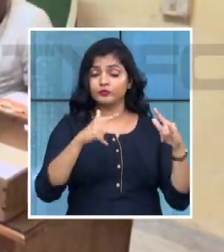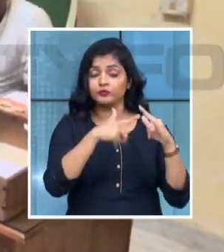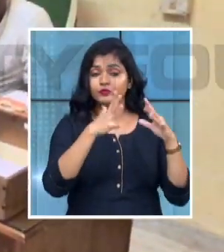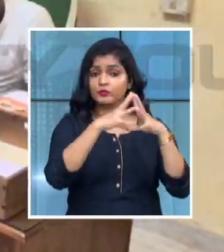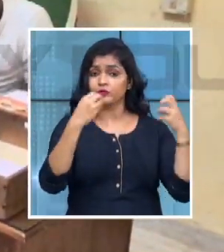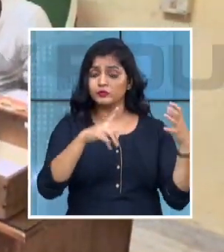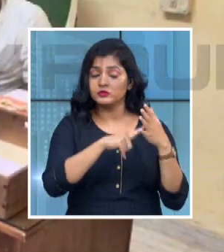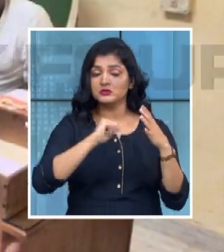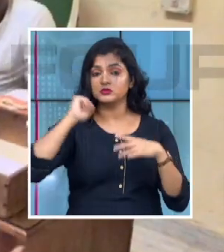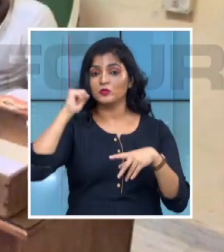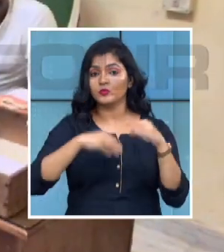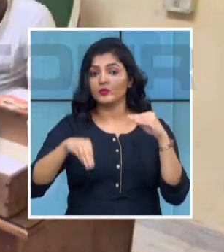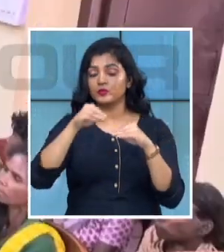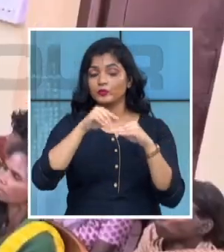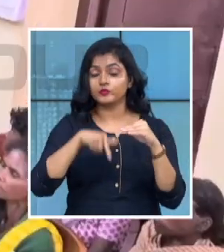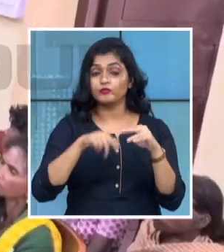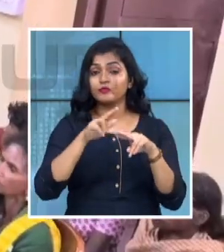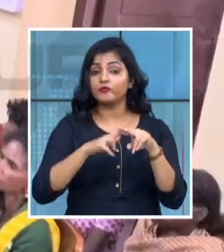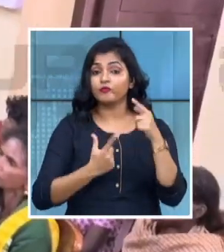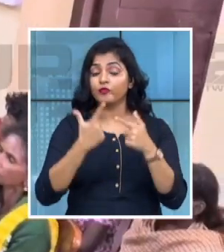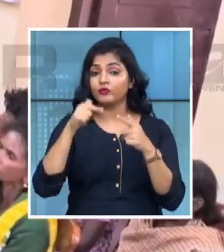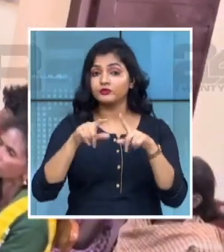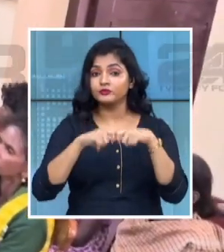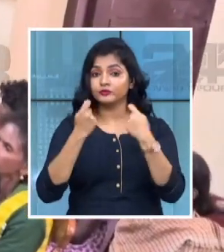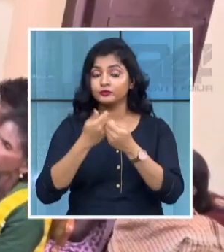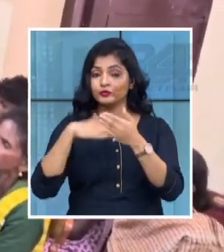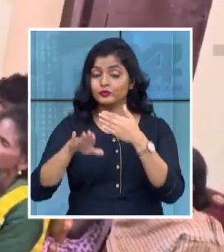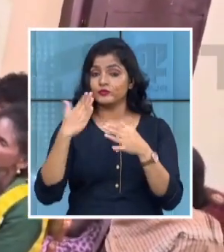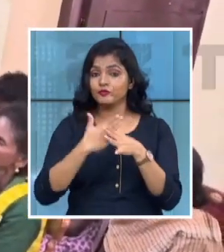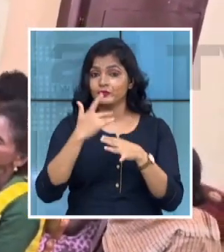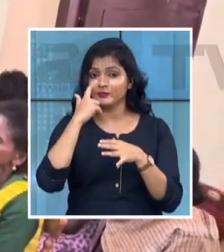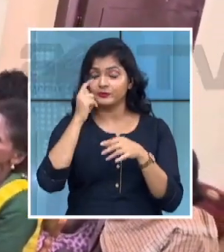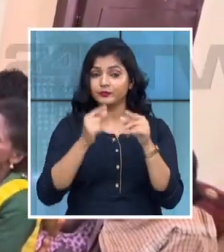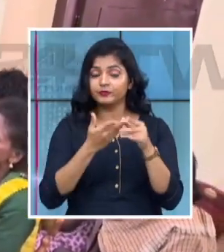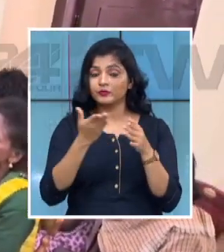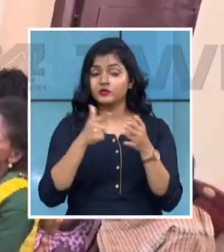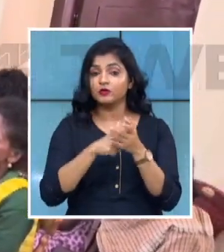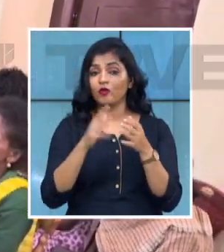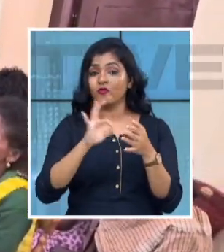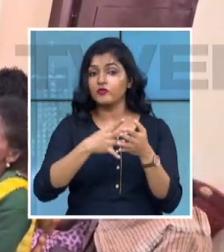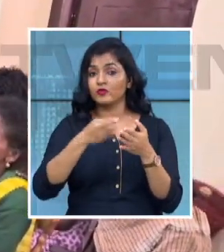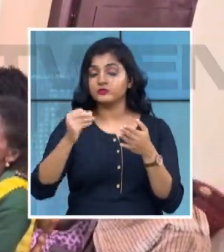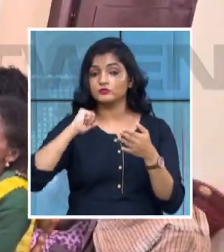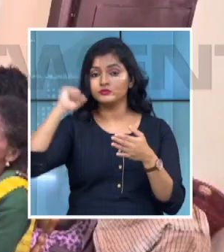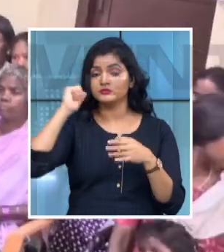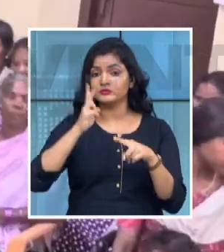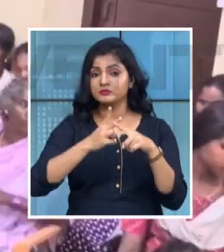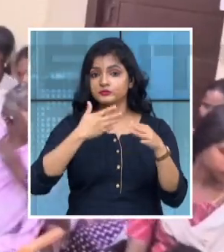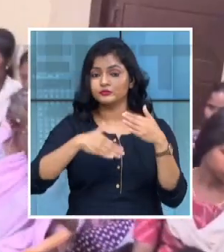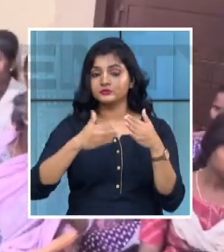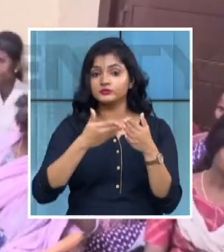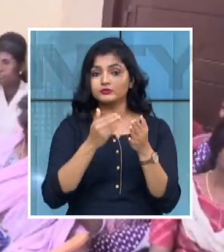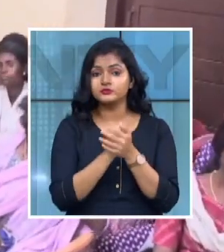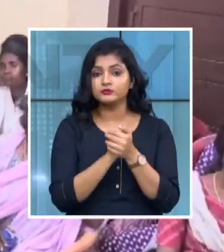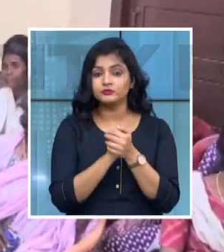പൊളിച്ചു നീക്കിയതിൽ പ്രതിഷേധവുമായി ഗോത്ര വിഭാഗ ജനത അവിടെ തോൽപ്പെട്ടി റേഞ്ച് ഓഫീസിന് മുന്നിലാണ് ഇപ്പോൾ സമരം